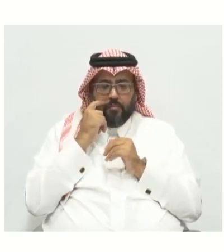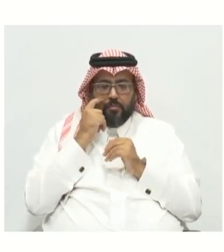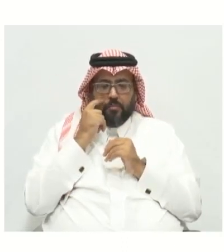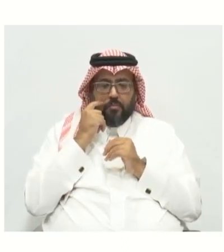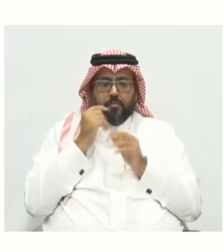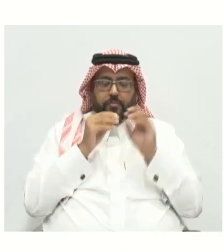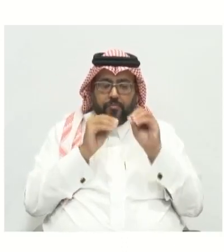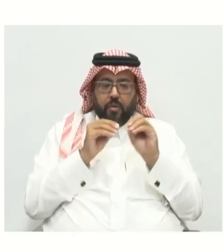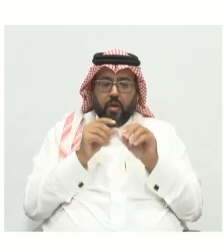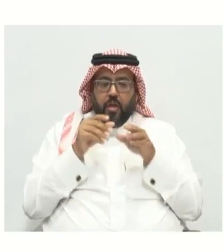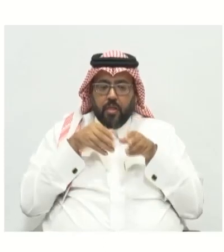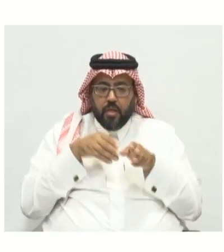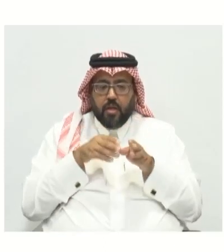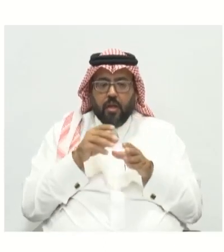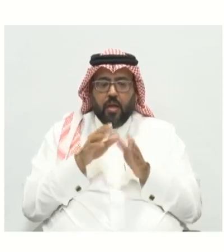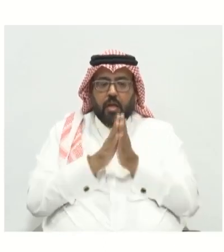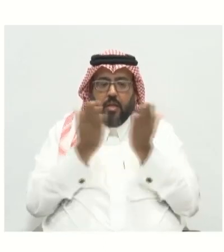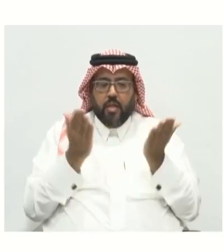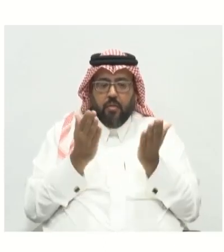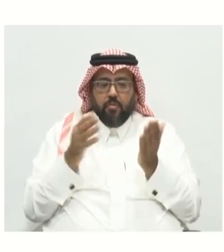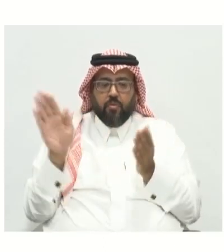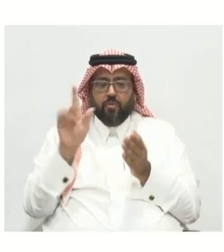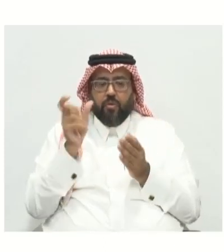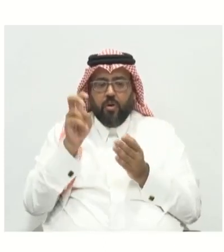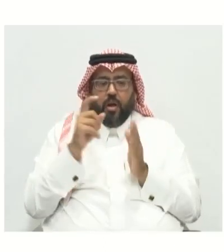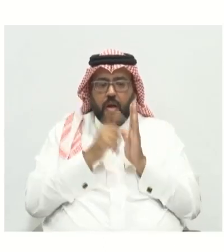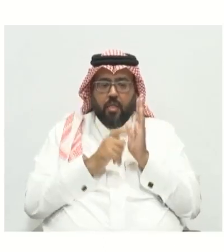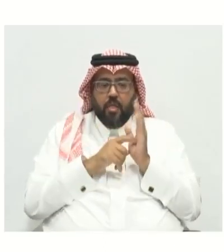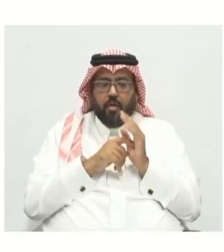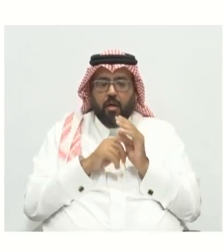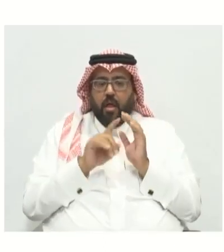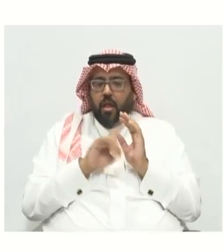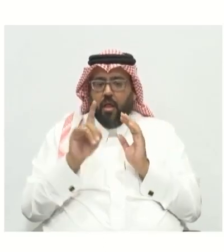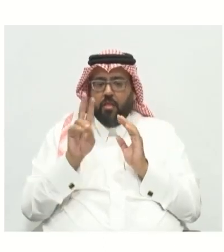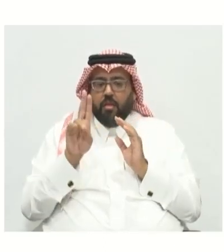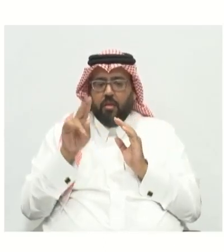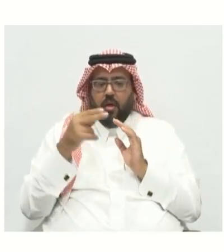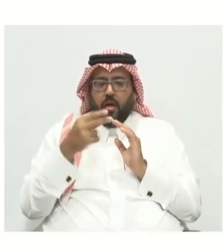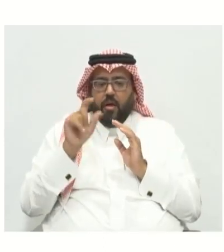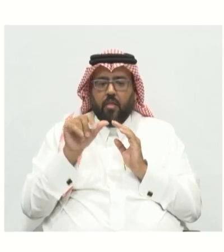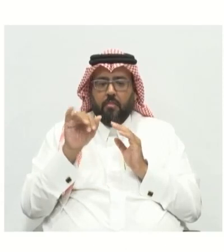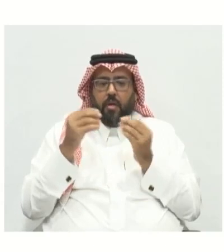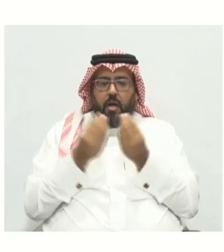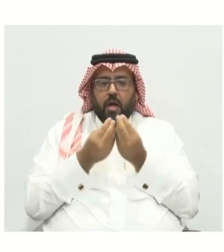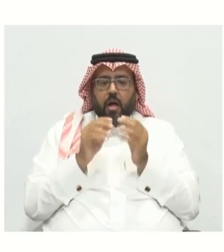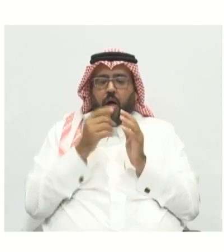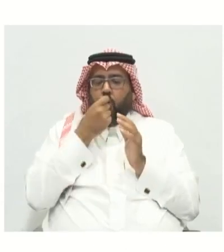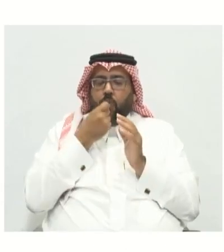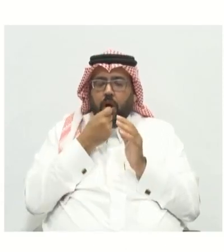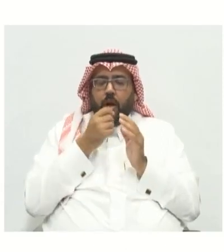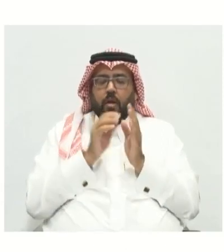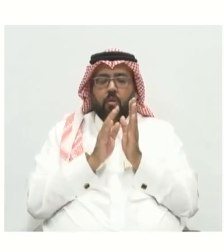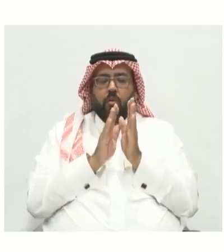وفقا لما دل عليه الكتاب والسنه وما يصدره ولي الامر من انظمه لا تتعارض مع الكتاب والسنه ويتم تعيين القضاه